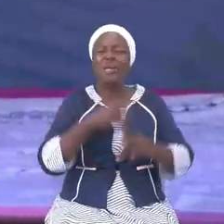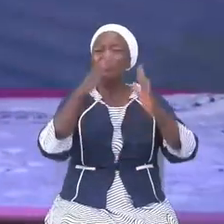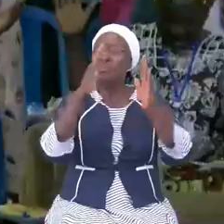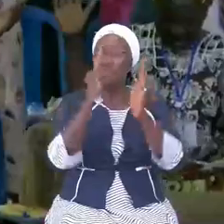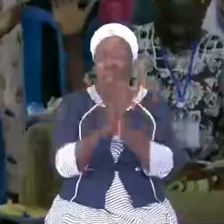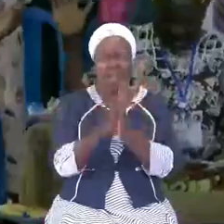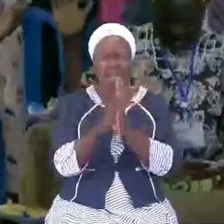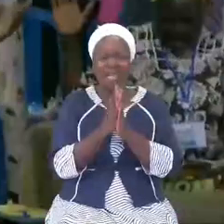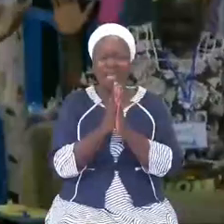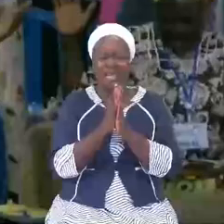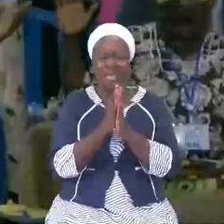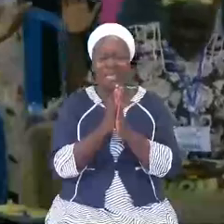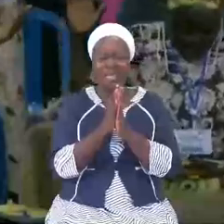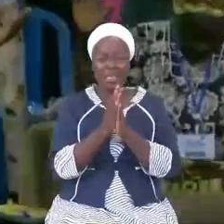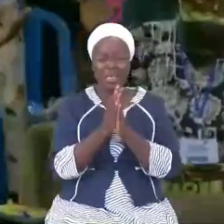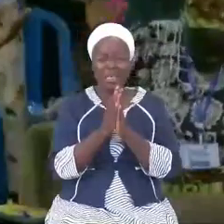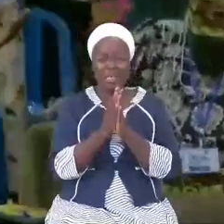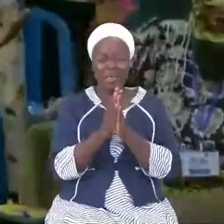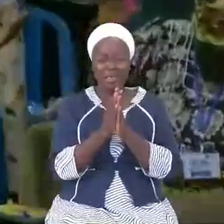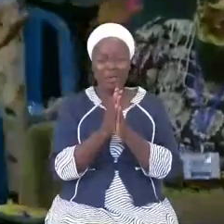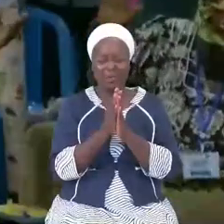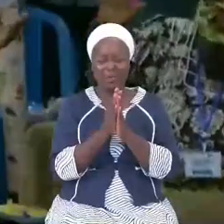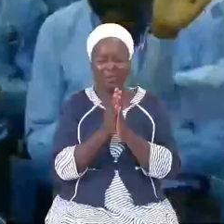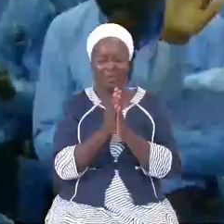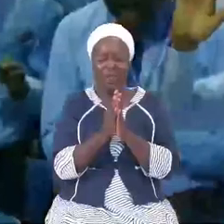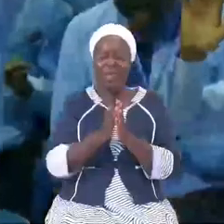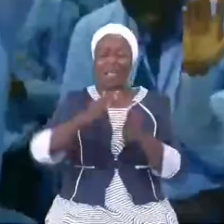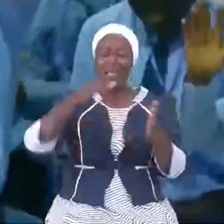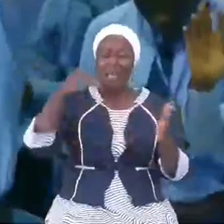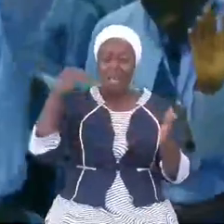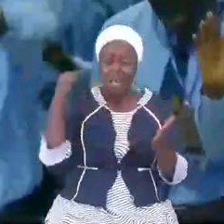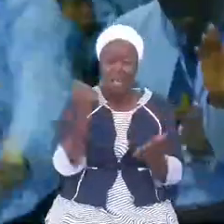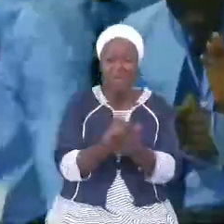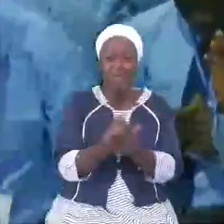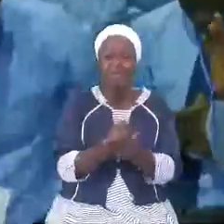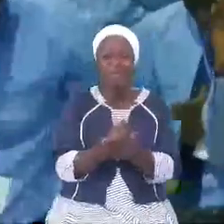Amen.